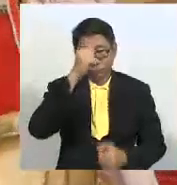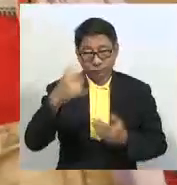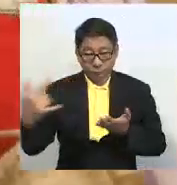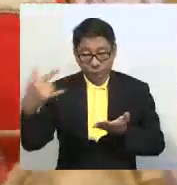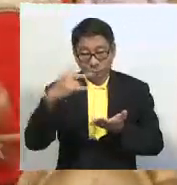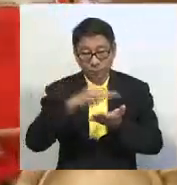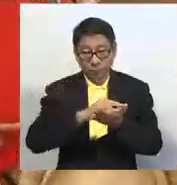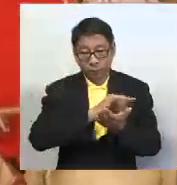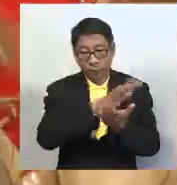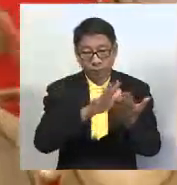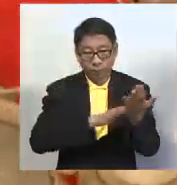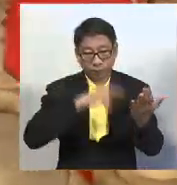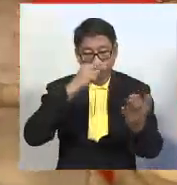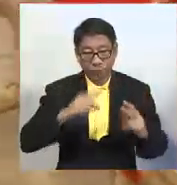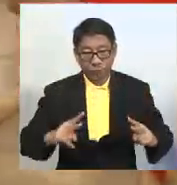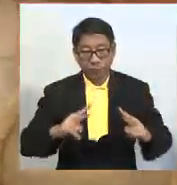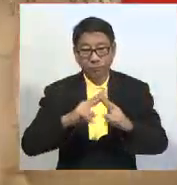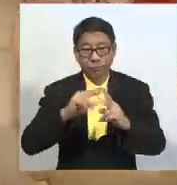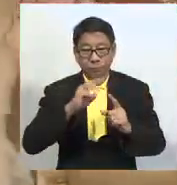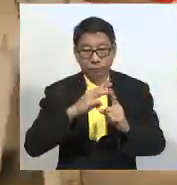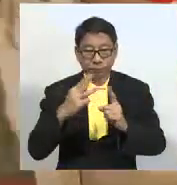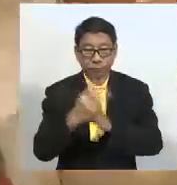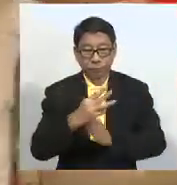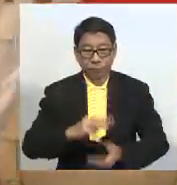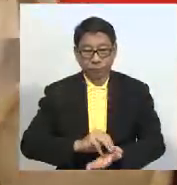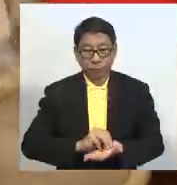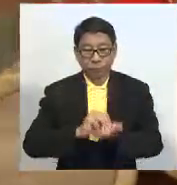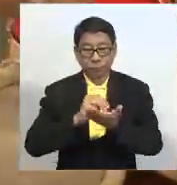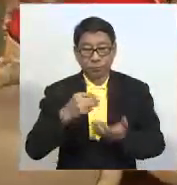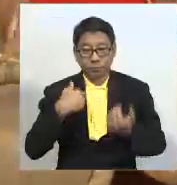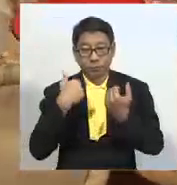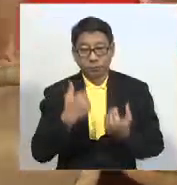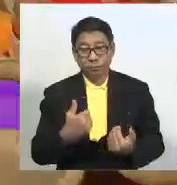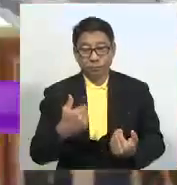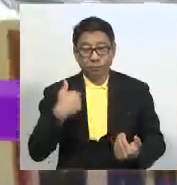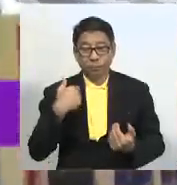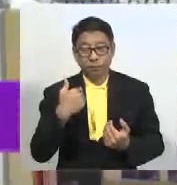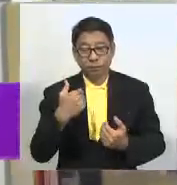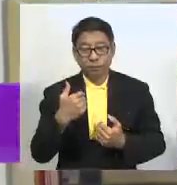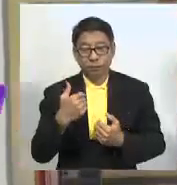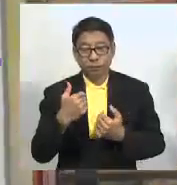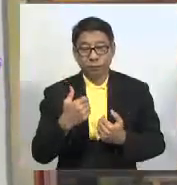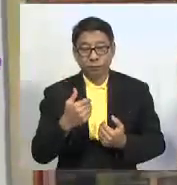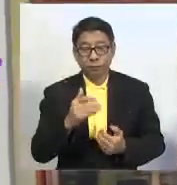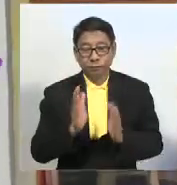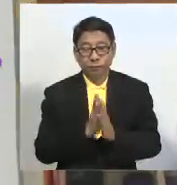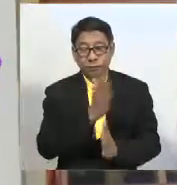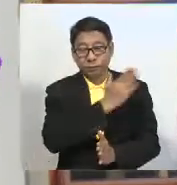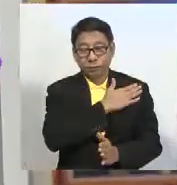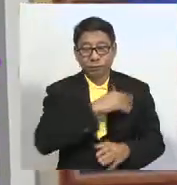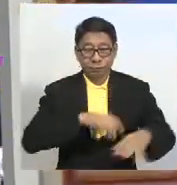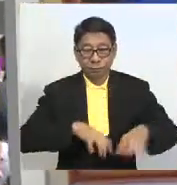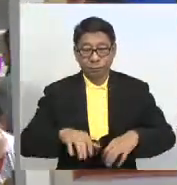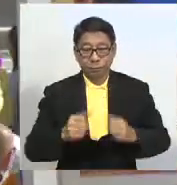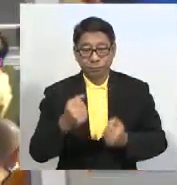วานนี้นะคะโดยทางกระทรวงวัฒนธรรมและมูลนิธิสมเด็จพระญาณสังวรสมเด็จพระสังฆราชได้จัดริ้วขบวนและ